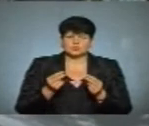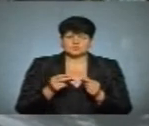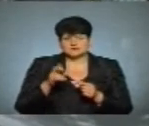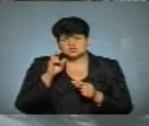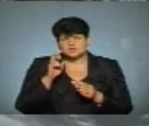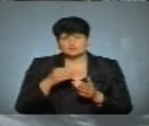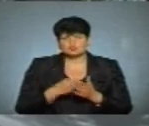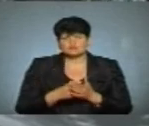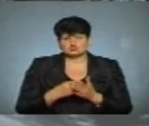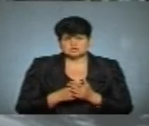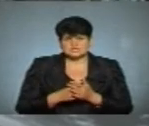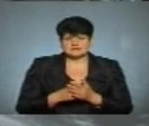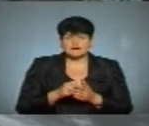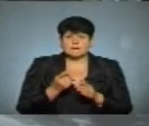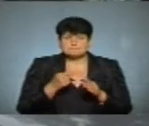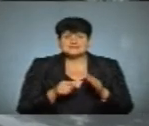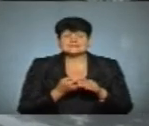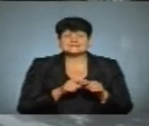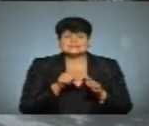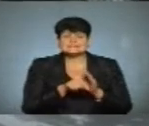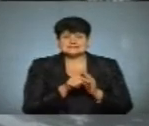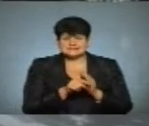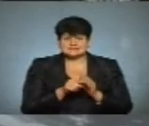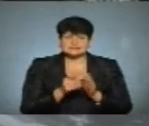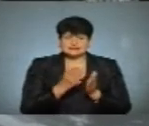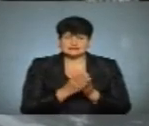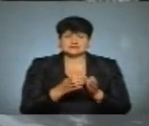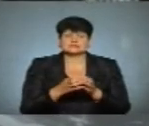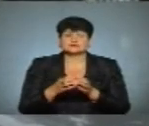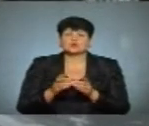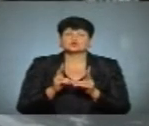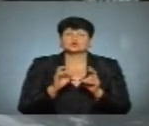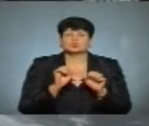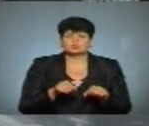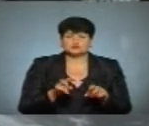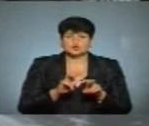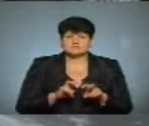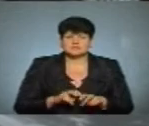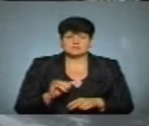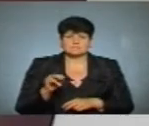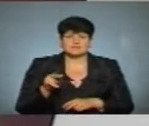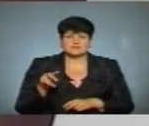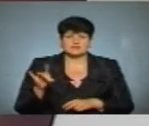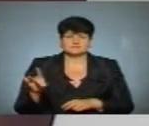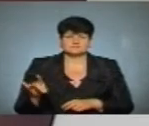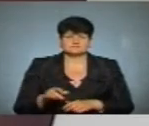державного бюджету, а під це визначені контингенти, хто може обстежуватися методом ПЛР.